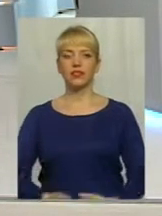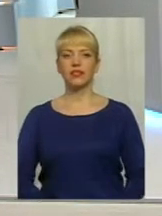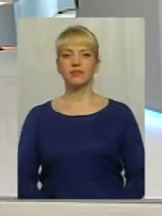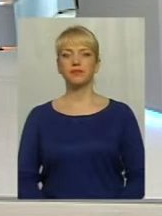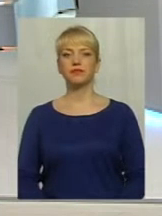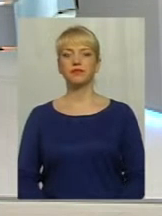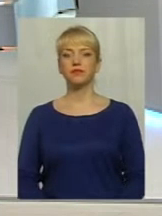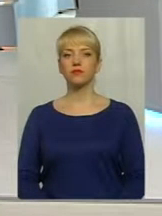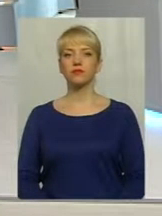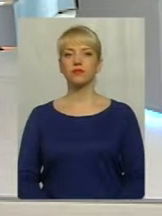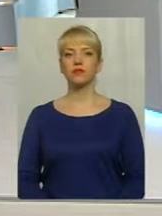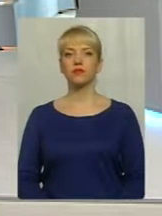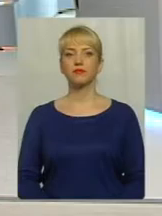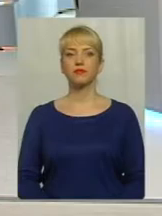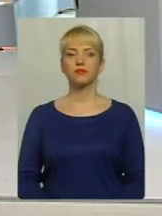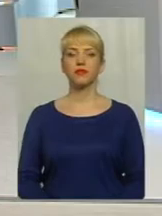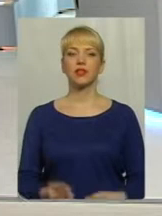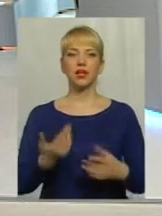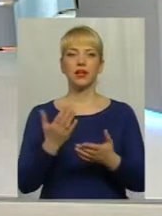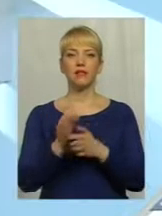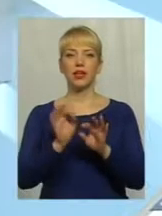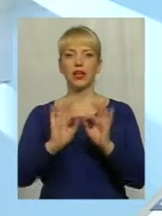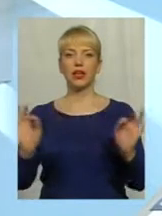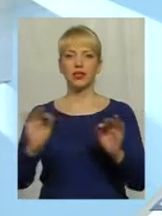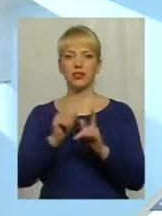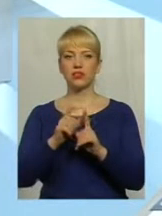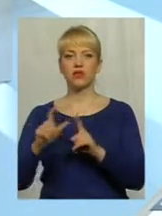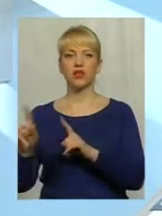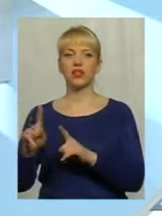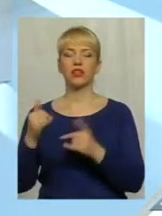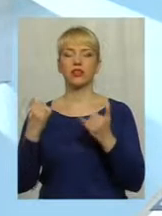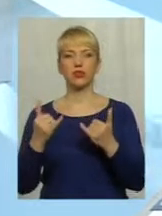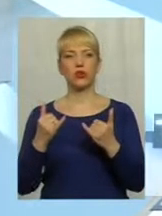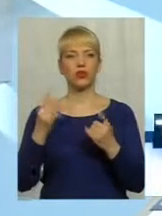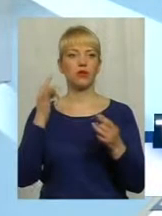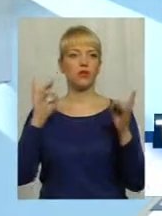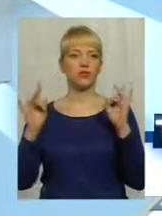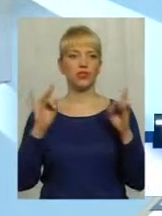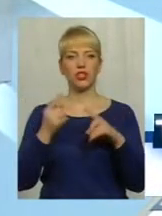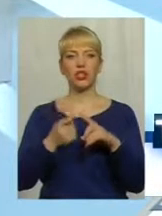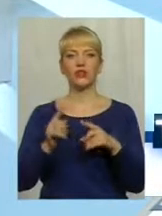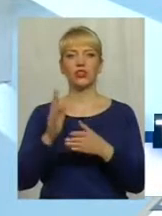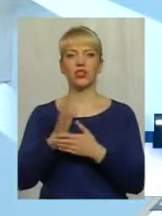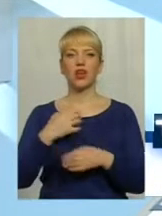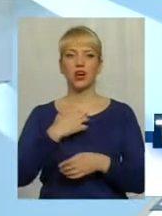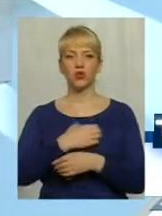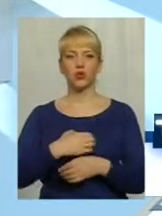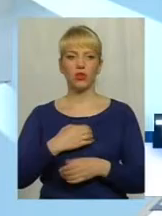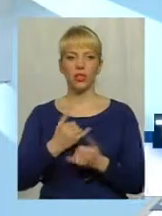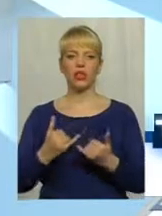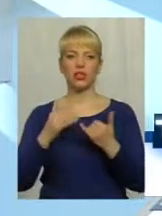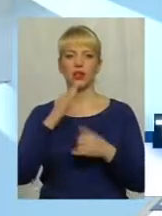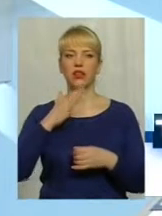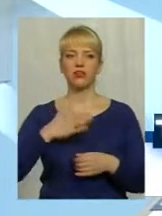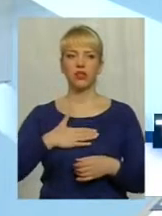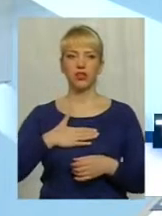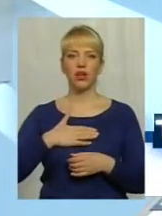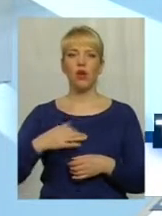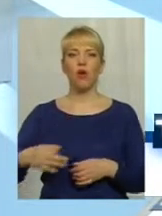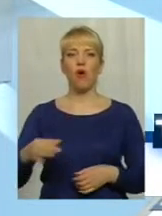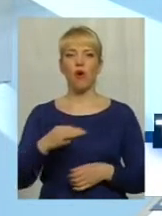Звичайно, прекрасні слова, які сьогодні тут тільки що прозвучали, і вони є актуальними і для нашої області.